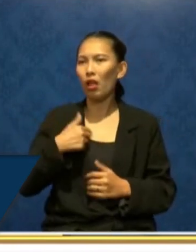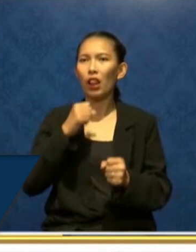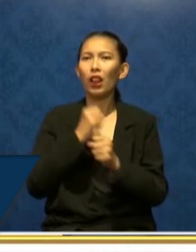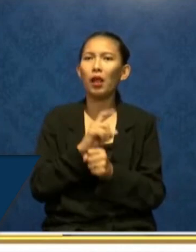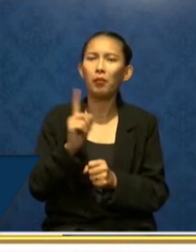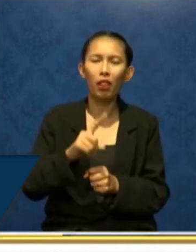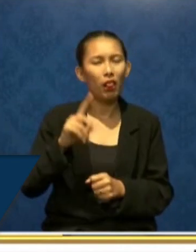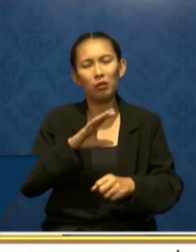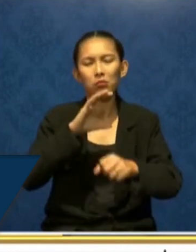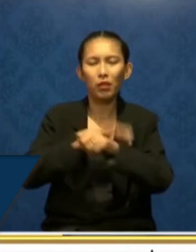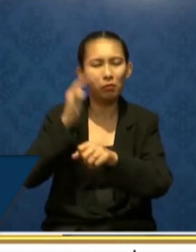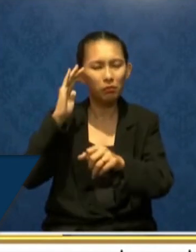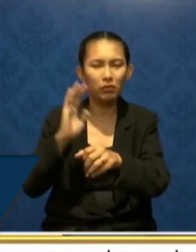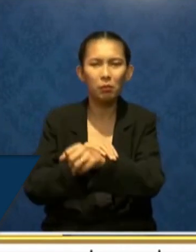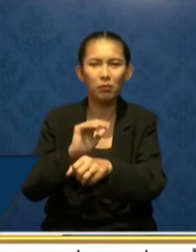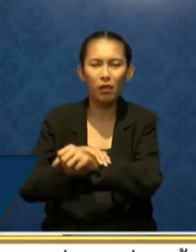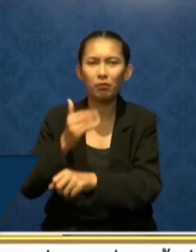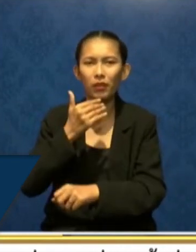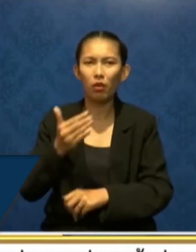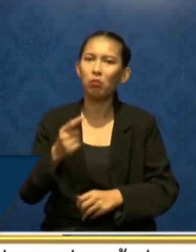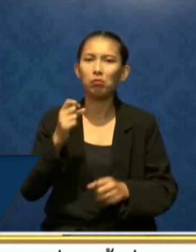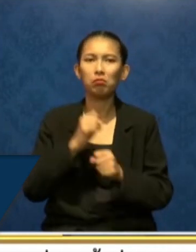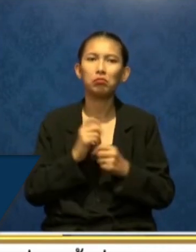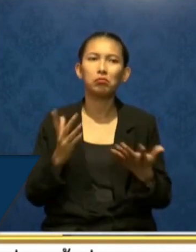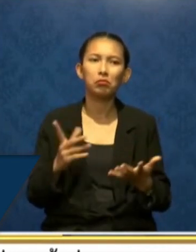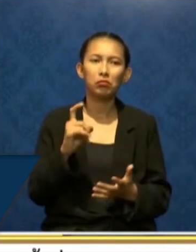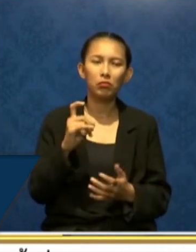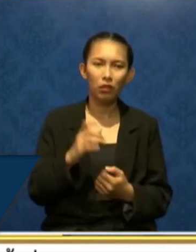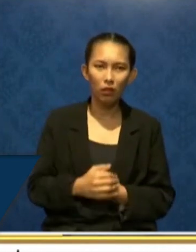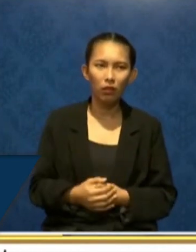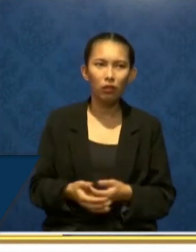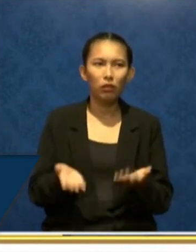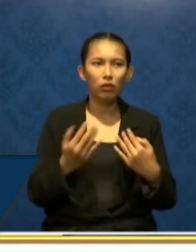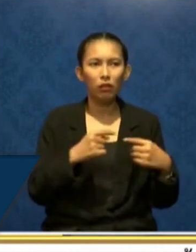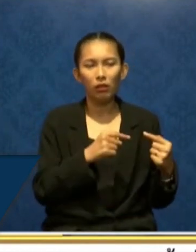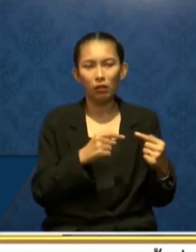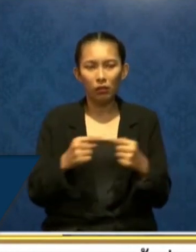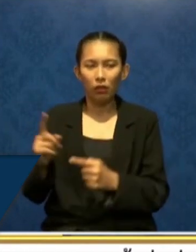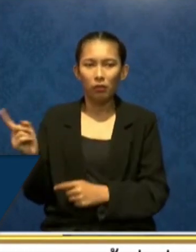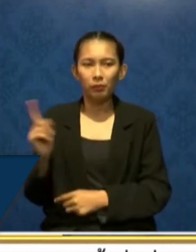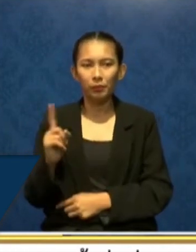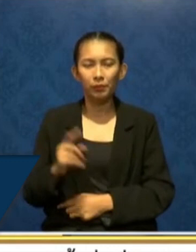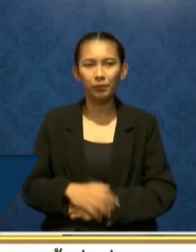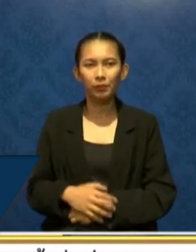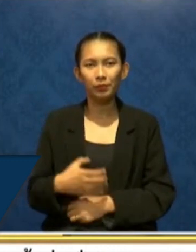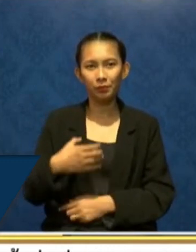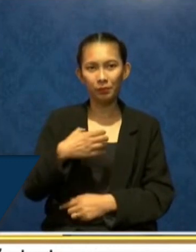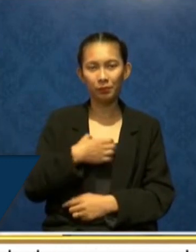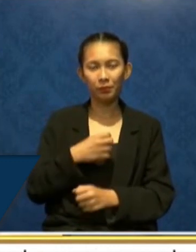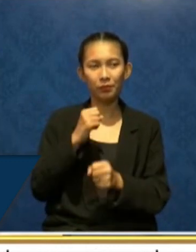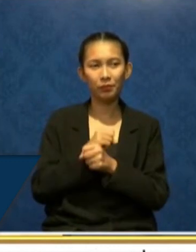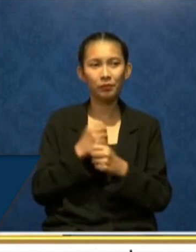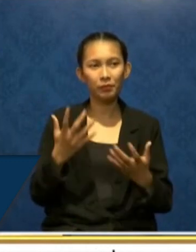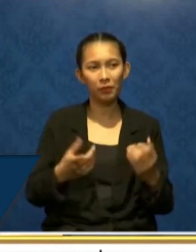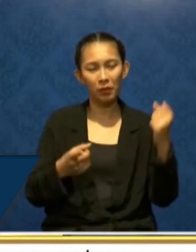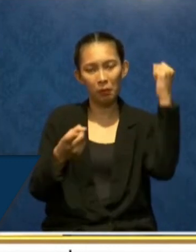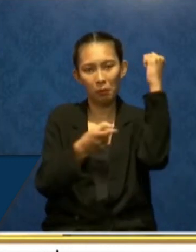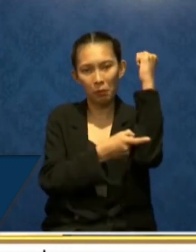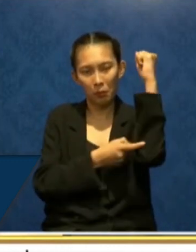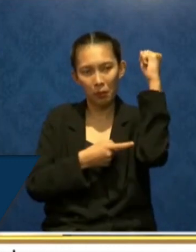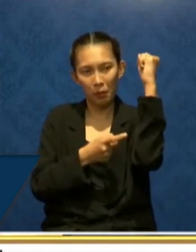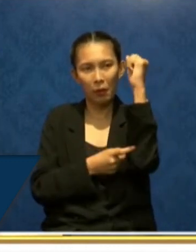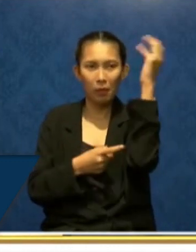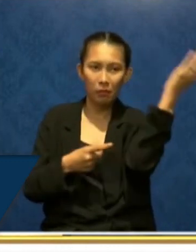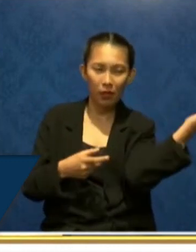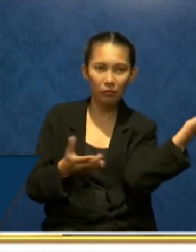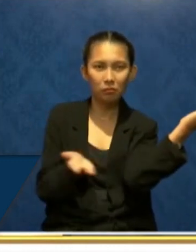จะโดนจับ ไมสามาถจะทำอะไรได้ต่ไปในวัี้ที่ประชาชนต้องการที่จะตัดตนยาง หลๆ คน